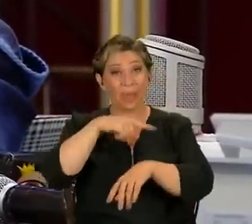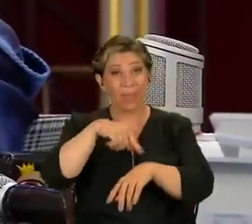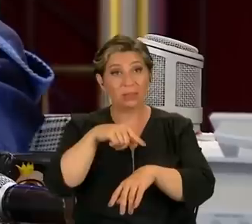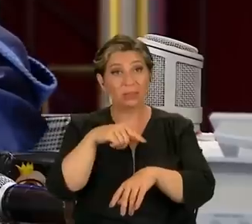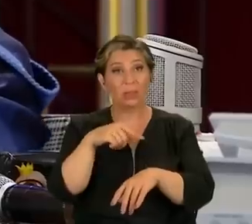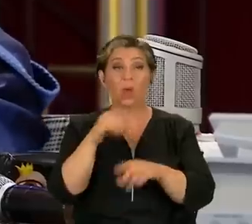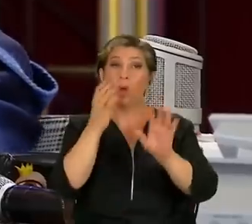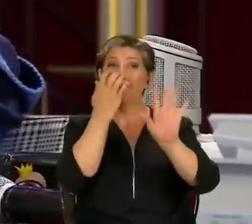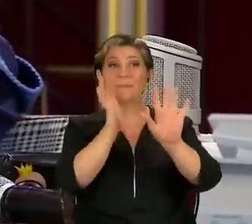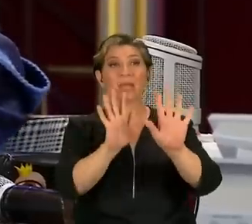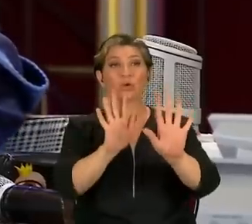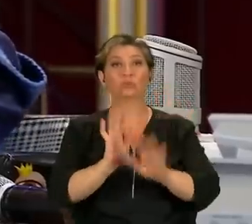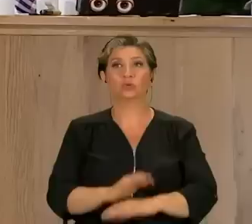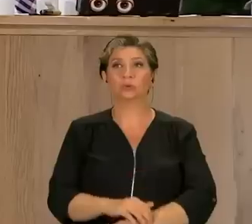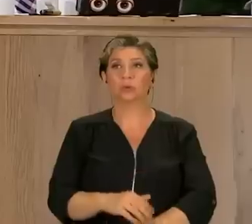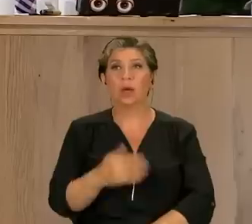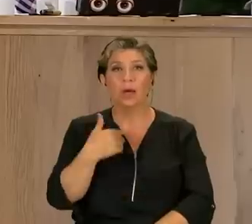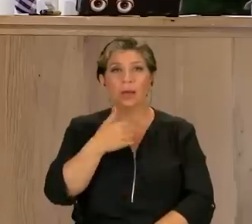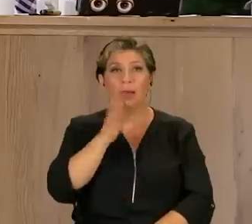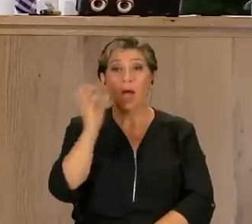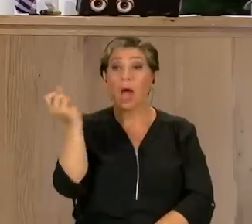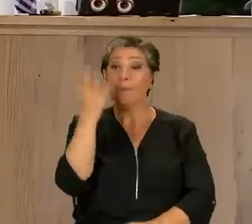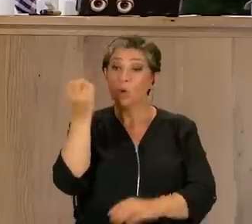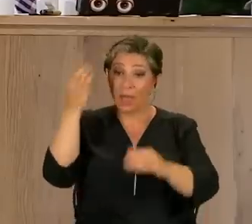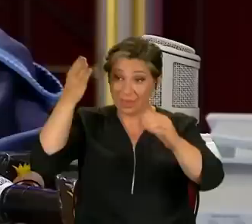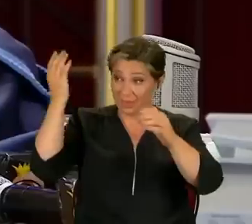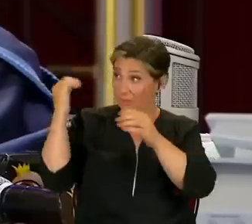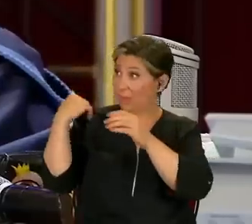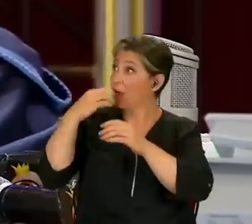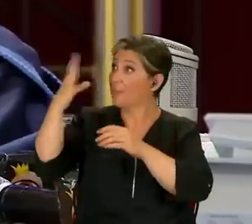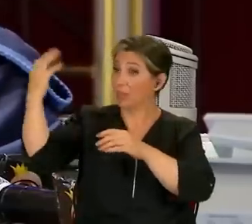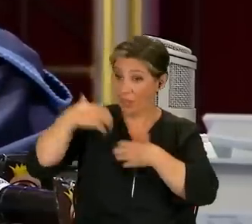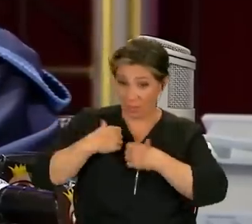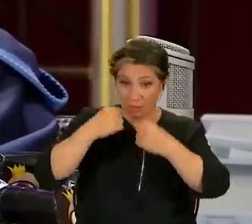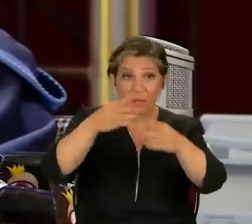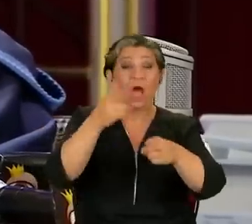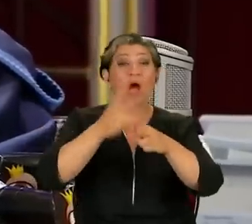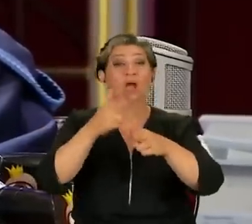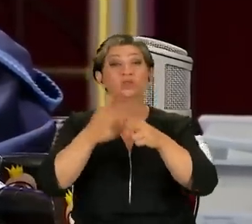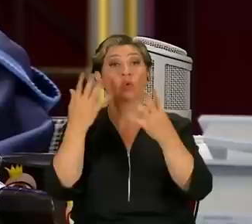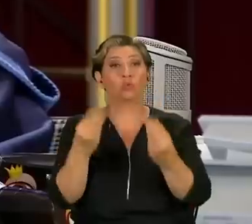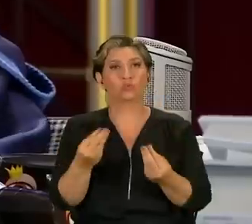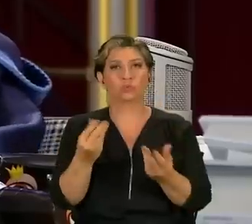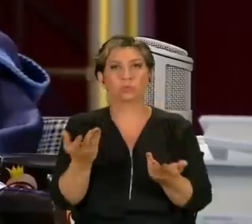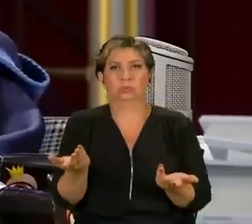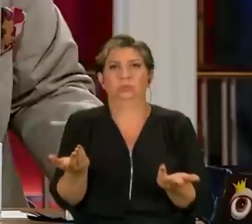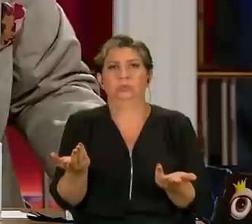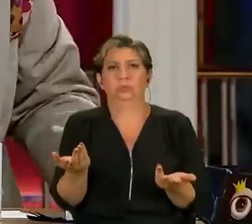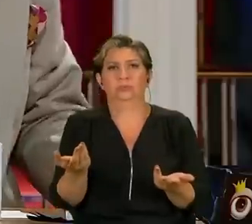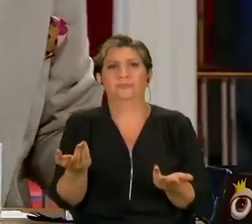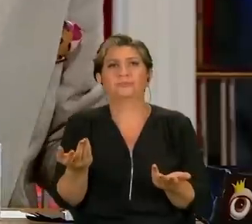zaman evet, öyle bekliyormuşum. Ambulansla girersen acil oluyormuş. Hani şimdi